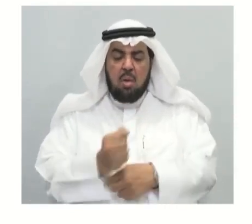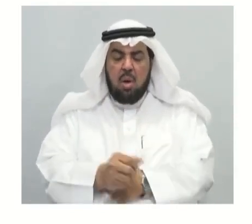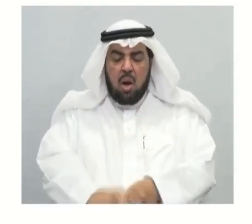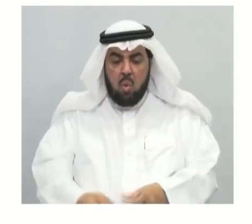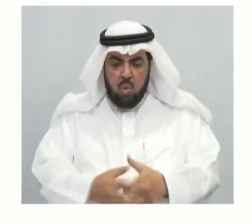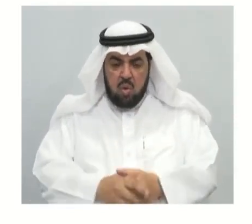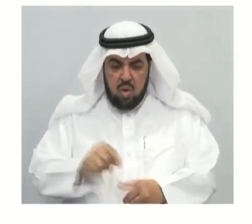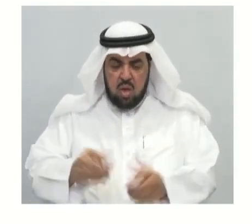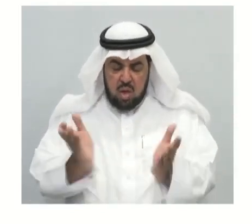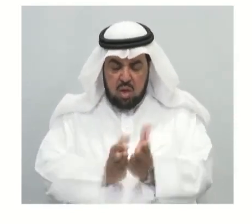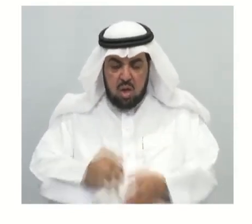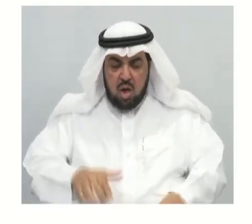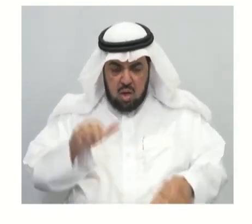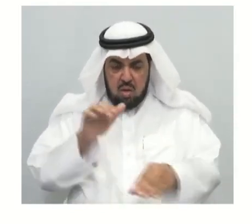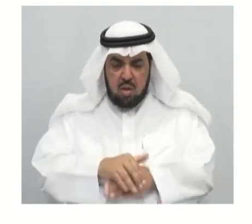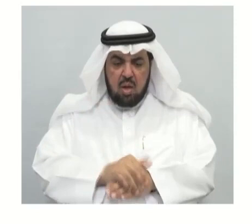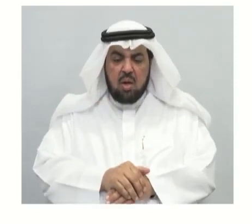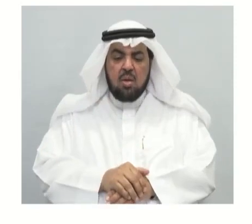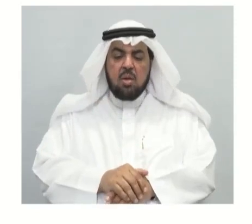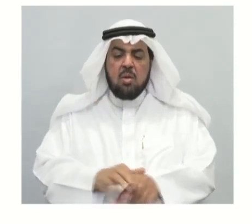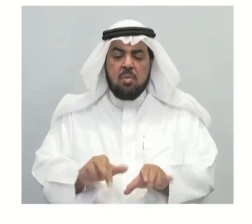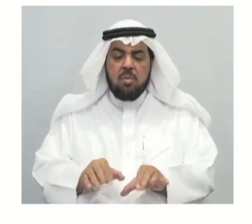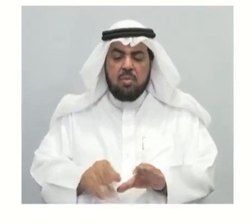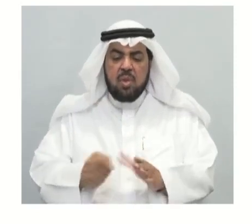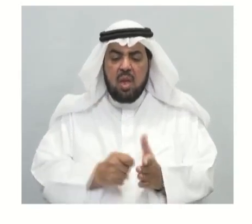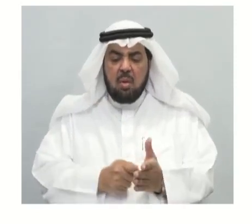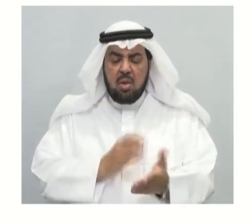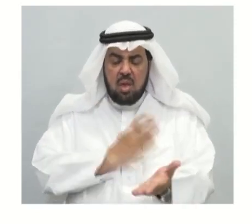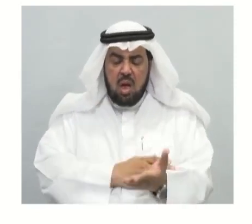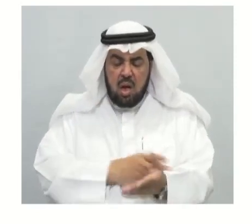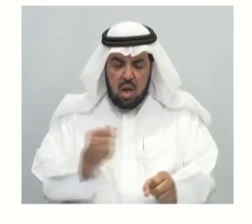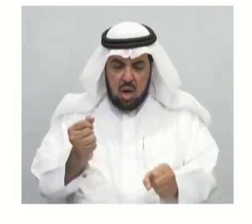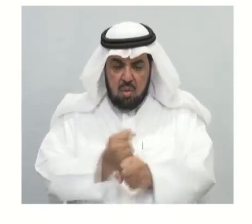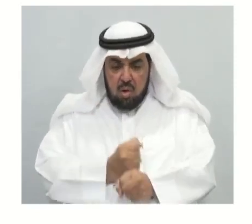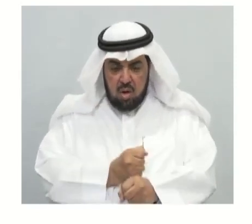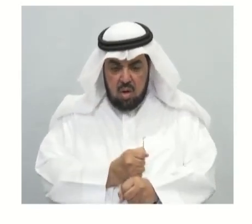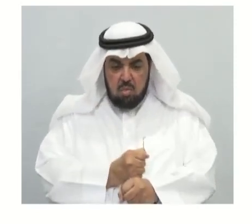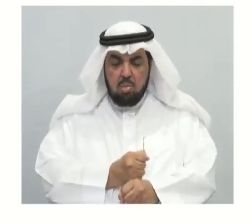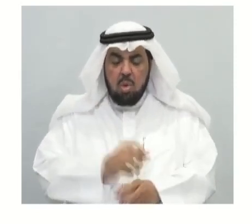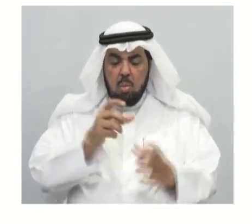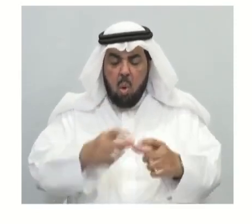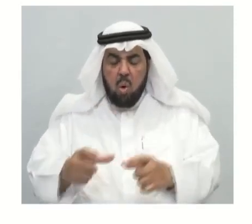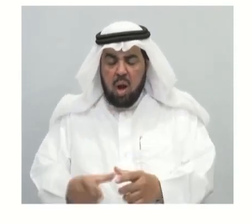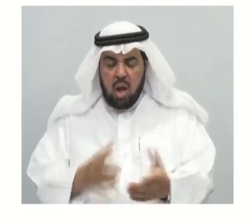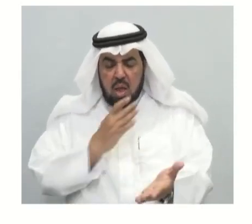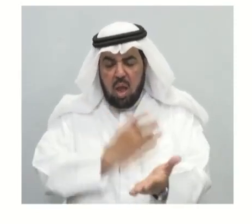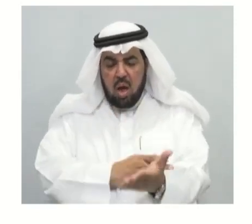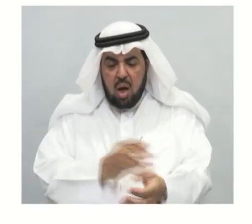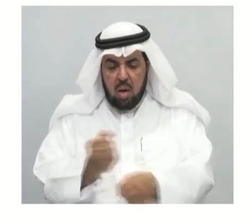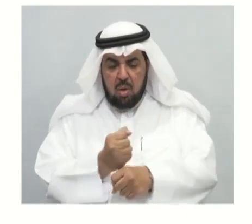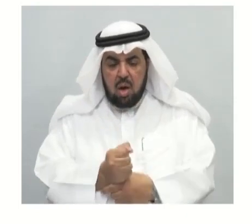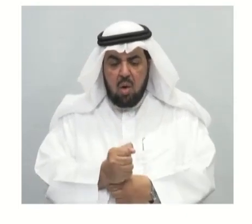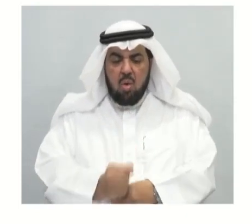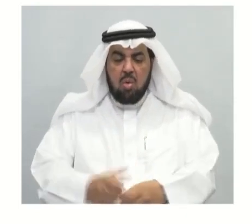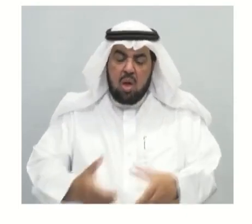الاعمال في هذا الدرس باذن الله سنتحدث عن كتابه تقارير الاعمال ومكونات تقرير